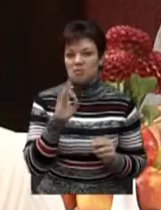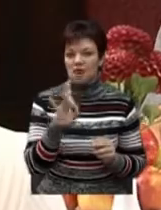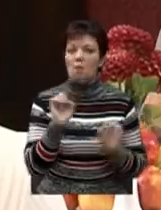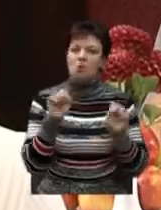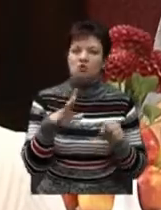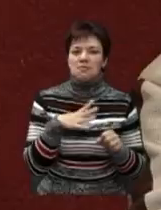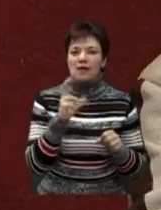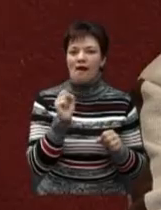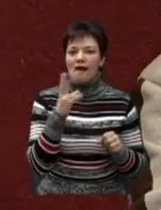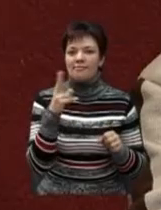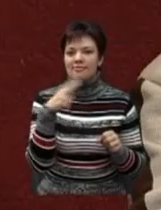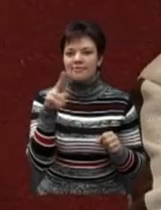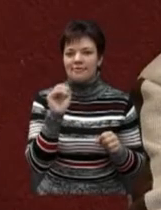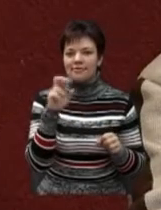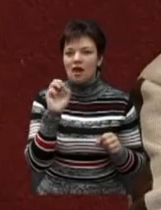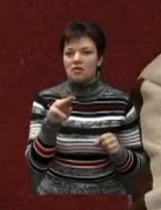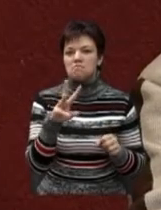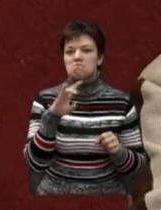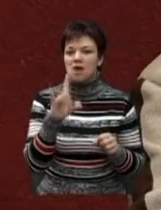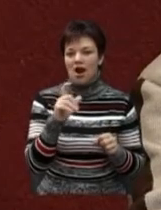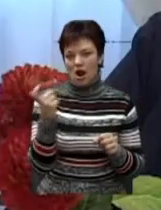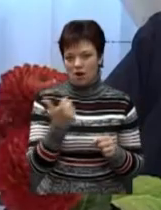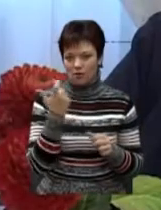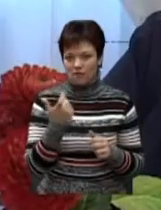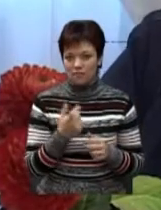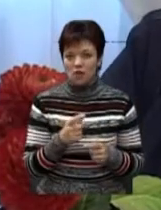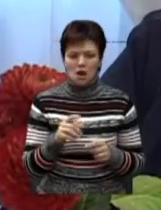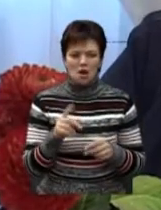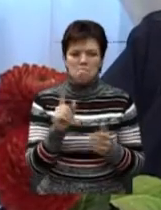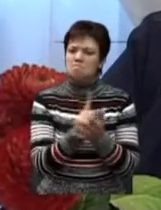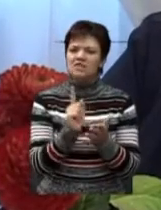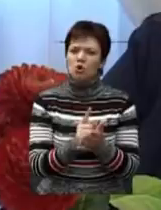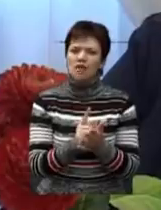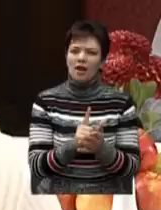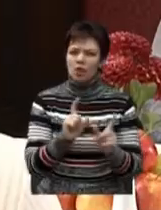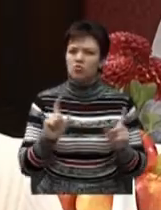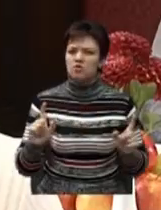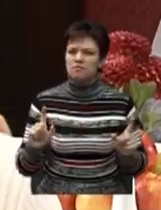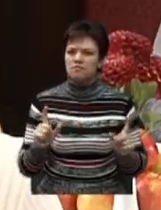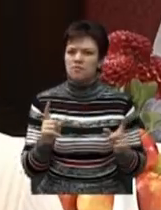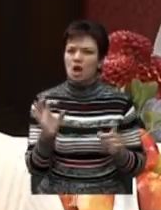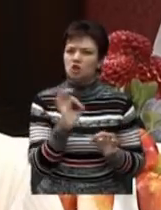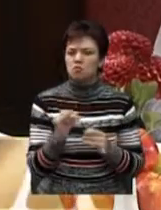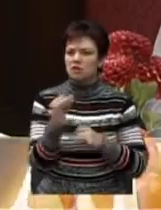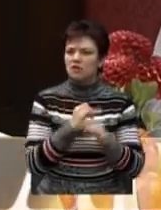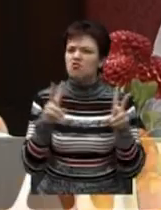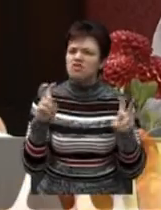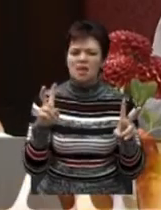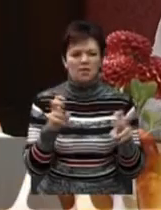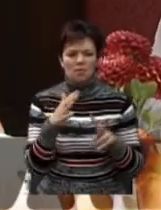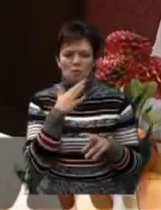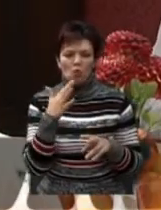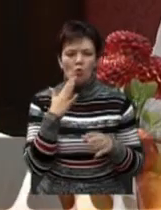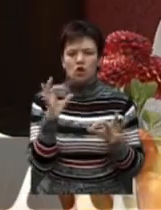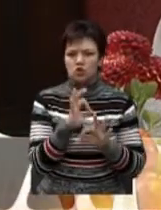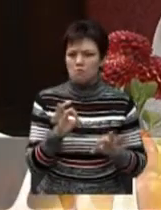говорят обычно с пенсионерами? Вы же все пенсионеры? Да. Так? О проблемах пенсий. Да? Вот сейчас